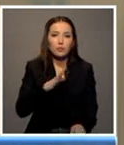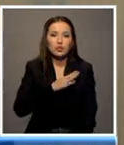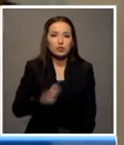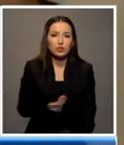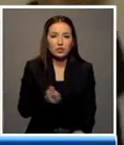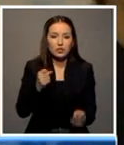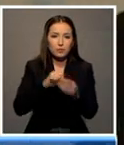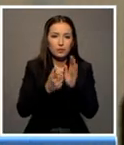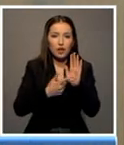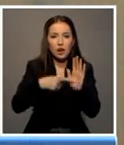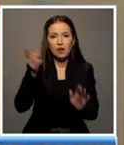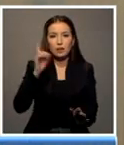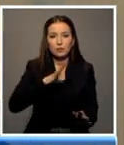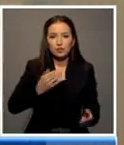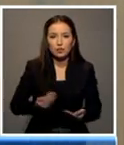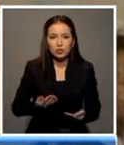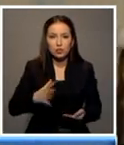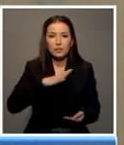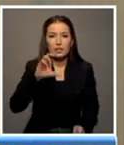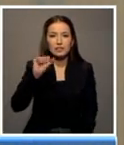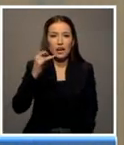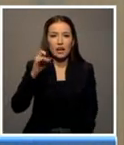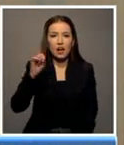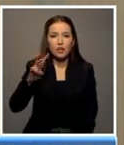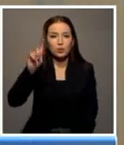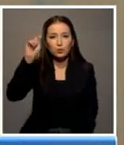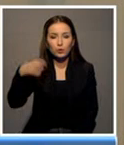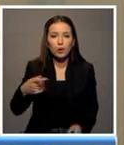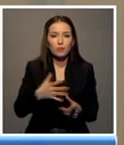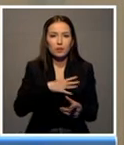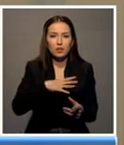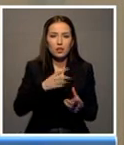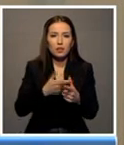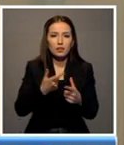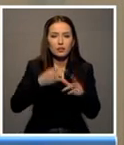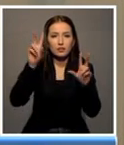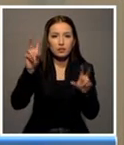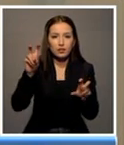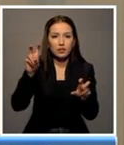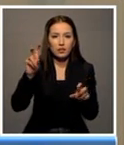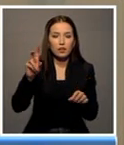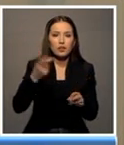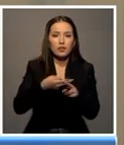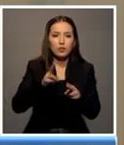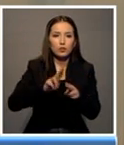1684-85 жылдар Тәуке ханның тұсында Сайрам соғысы деген атақты соғыс болды. Сол соғысқа бұл